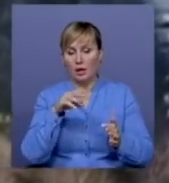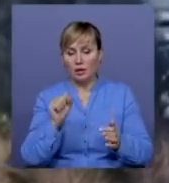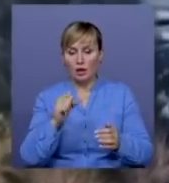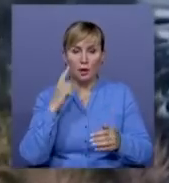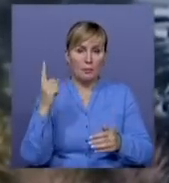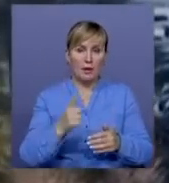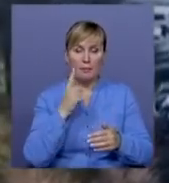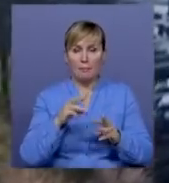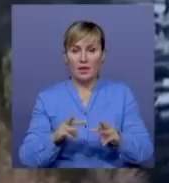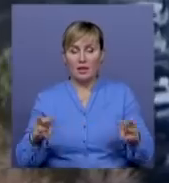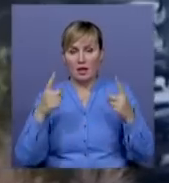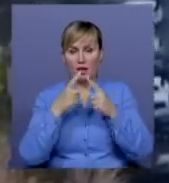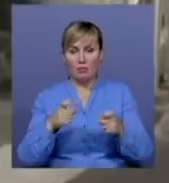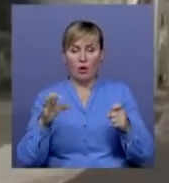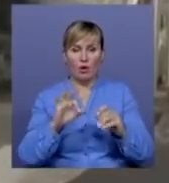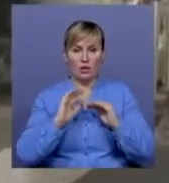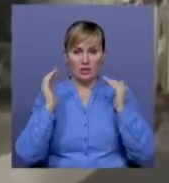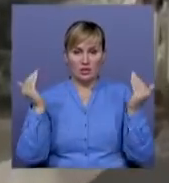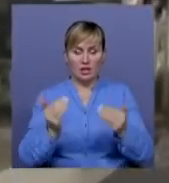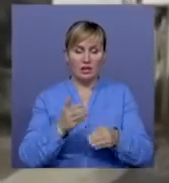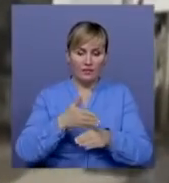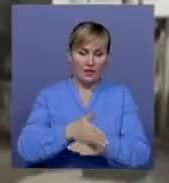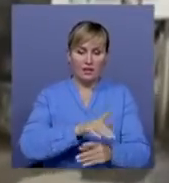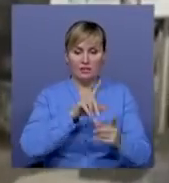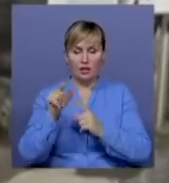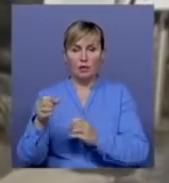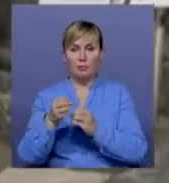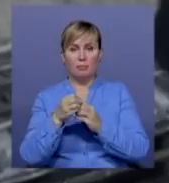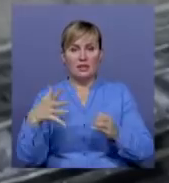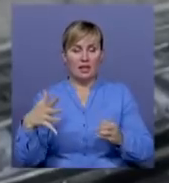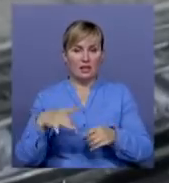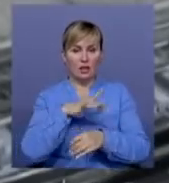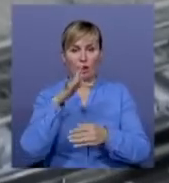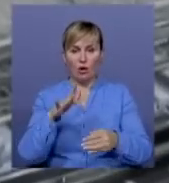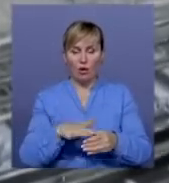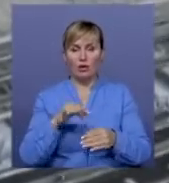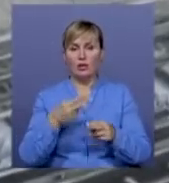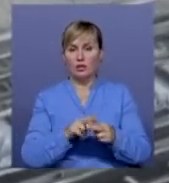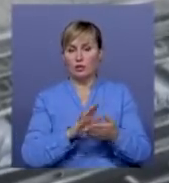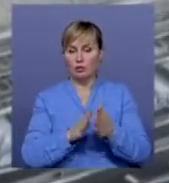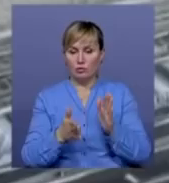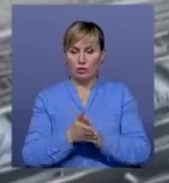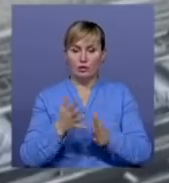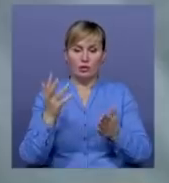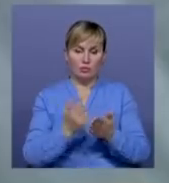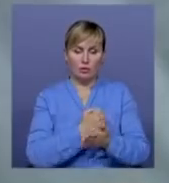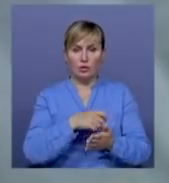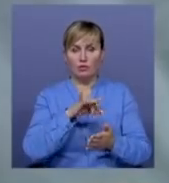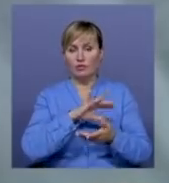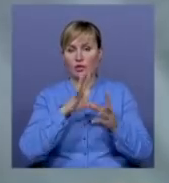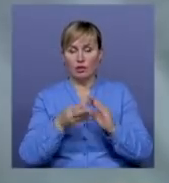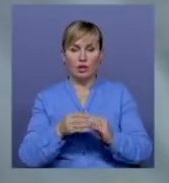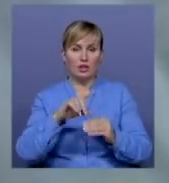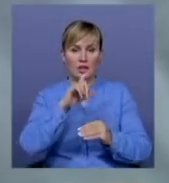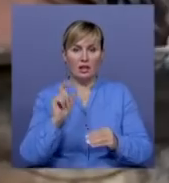республики Джузеппе Конте объявил о закрытии въезда и выезда в 15 провинциях страны. Несмотря на это, ситуация вышла из-под контроля. В итоге